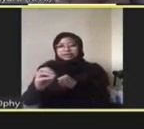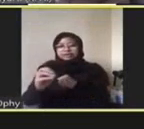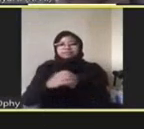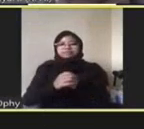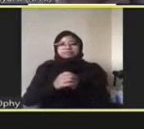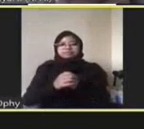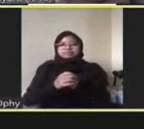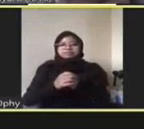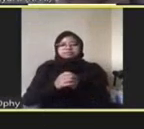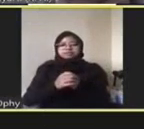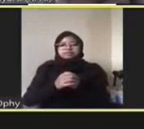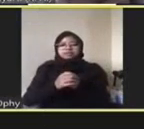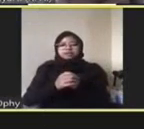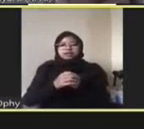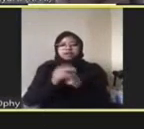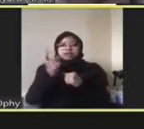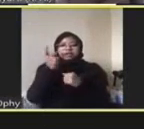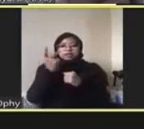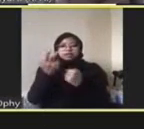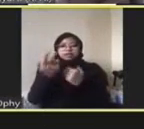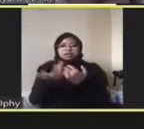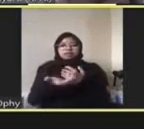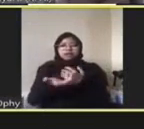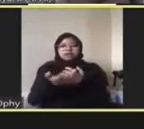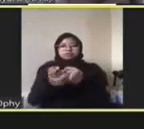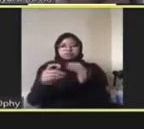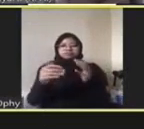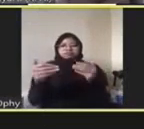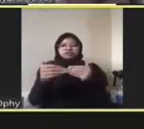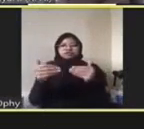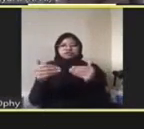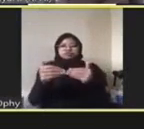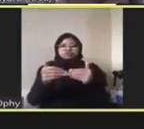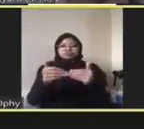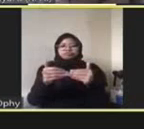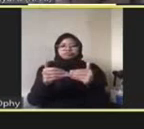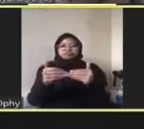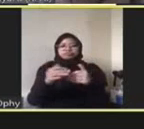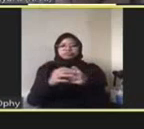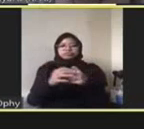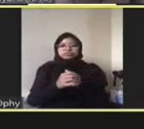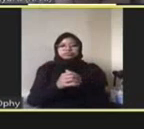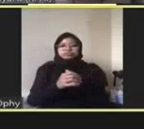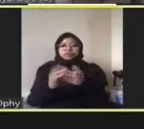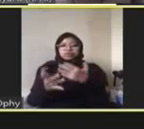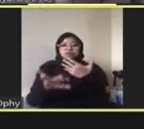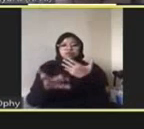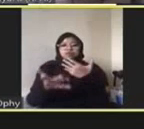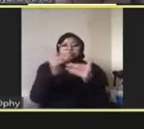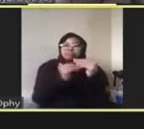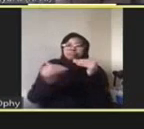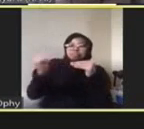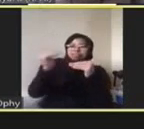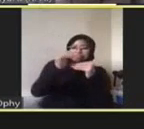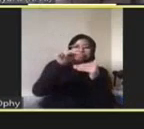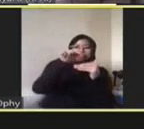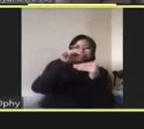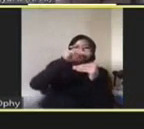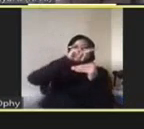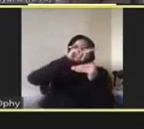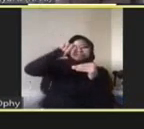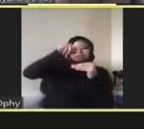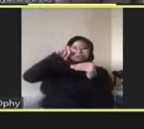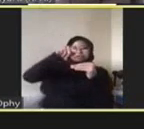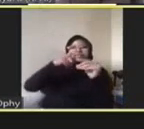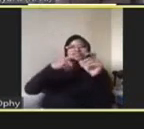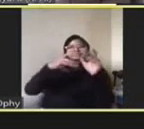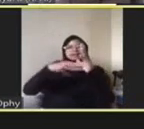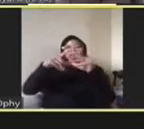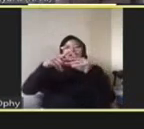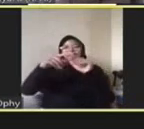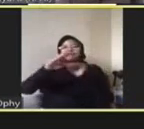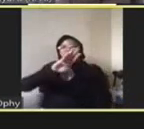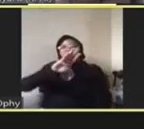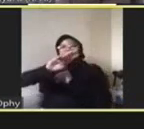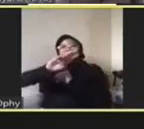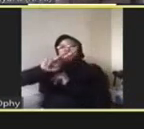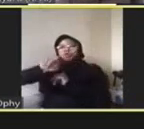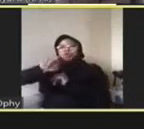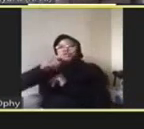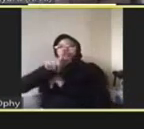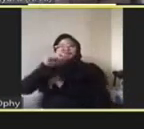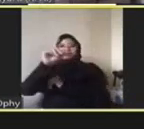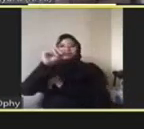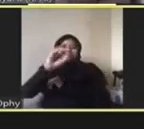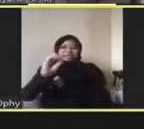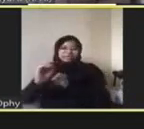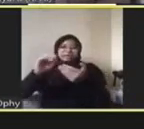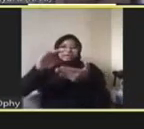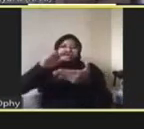kemudian mereka berada di jenjang mana cocok gitu ya tapi memang paling tinggi SMA ya itu 42,1%. Ini anak-anak